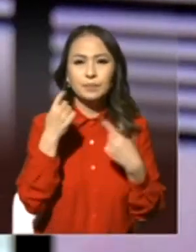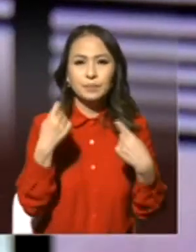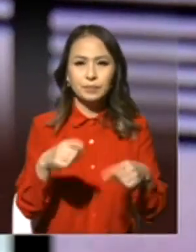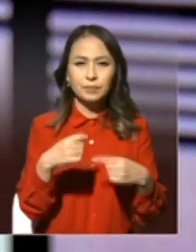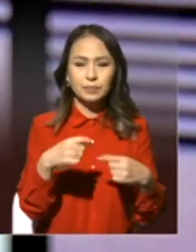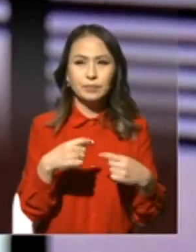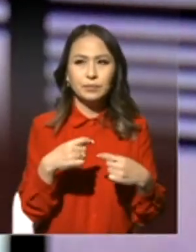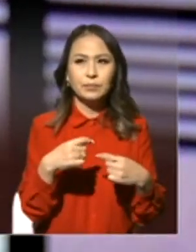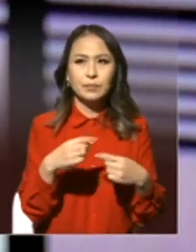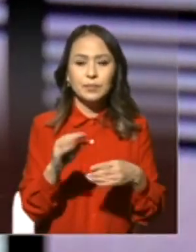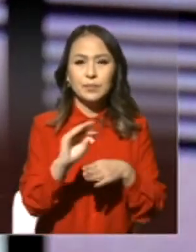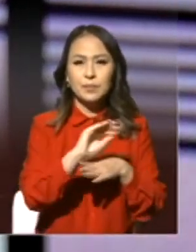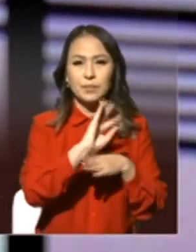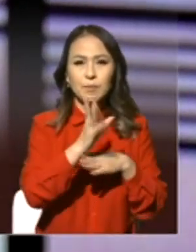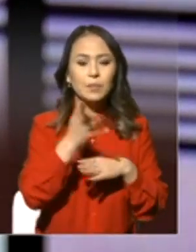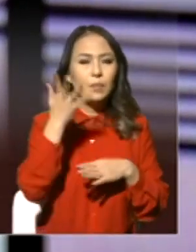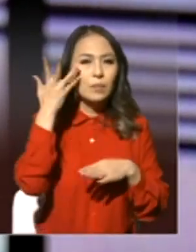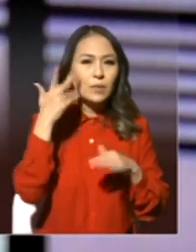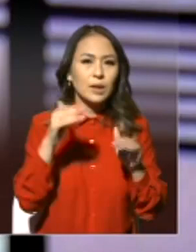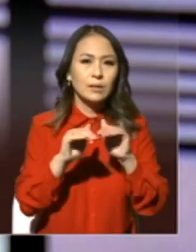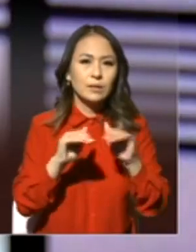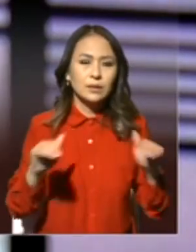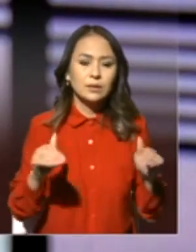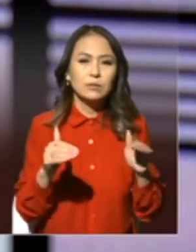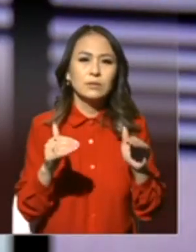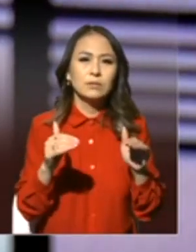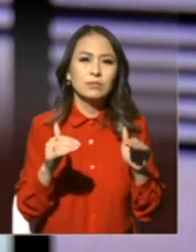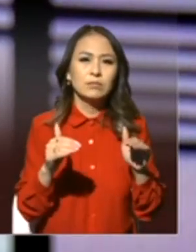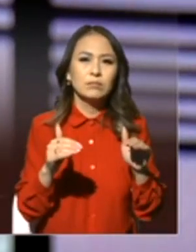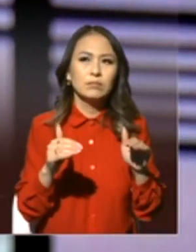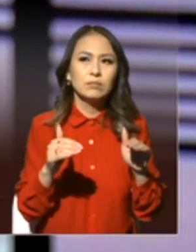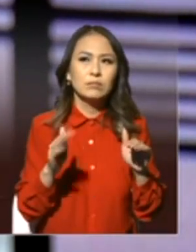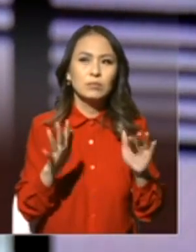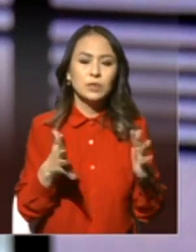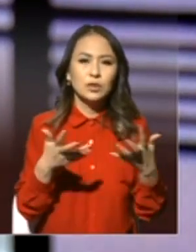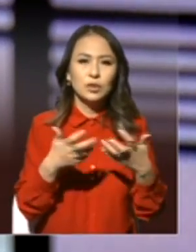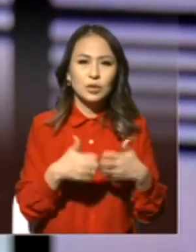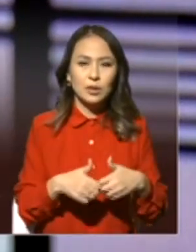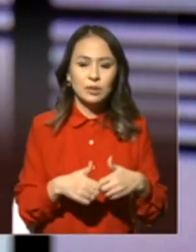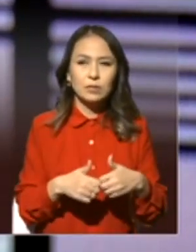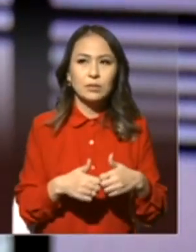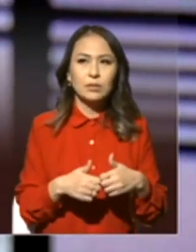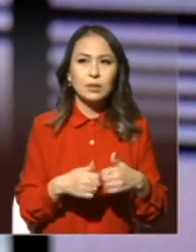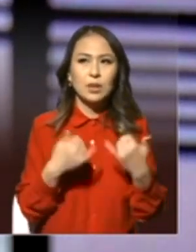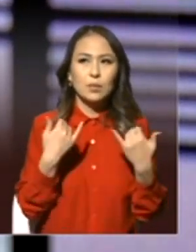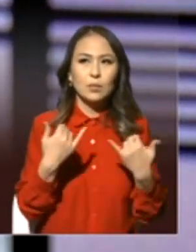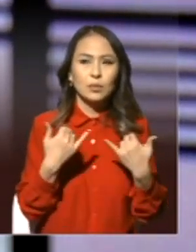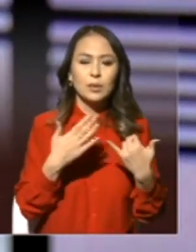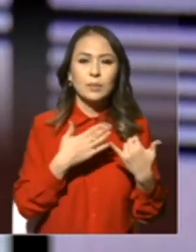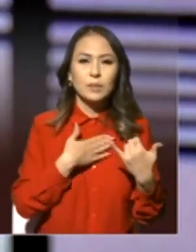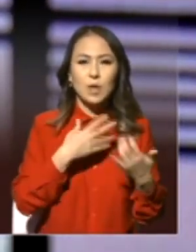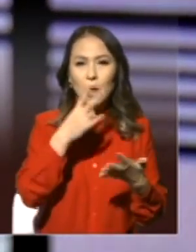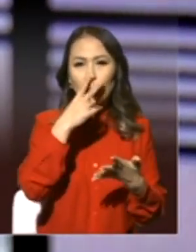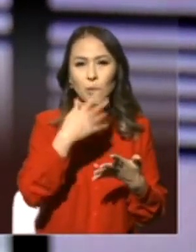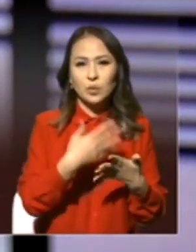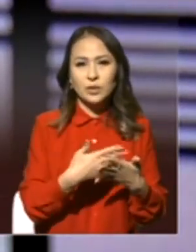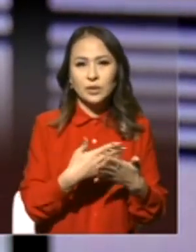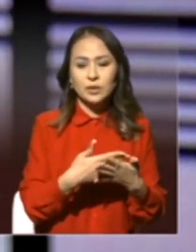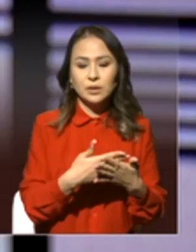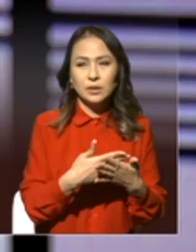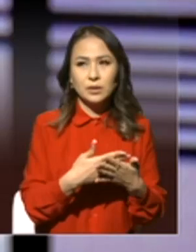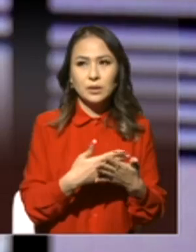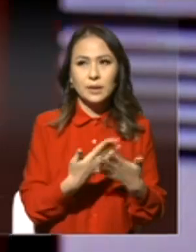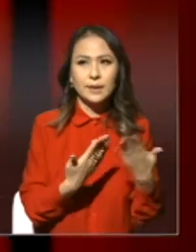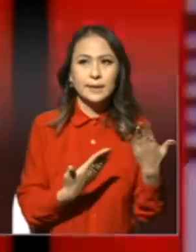жаңағы қамтамасыз ету деңгейі жеткілікті болып саналады. Енді бұл жерде біздің көрсеткіштерге